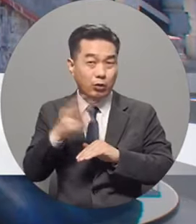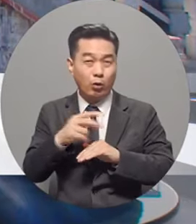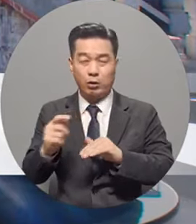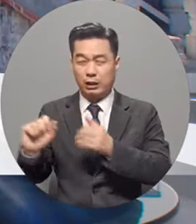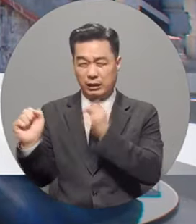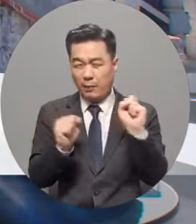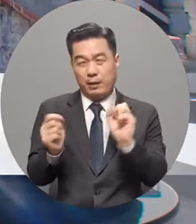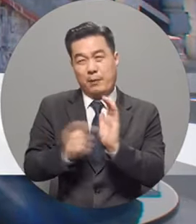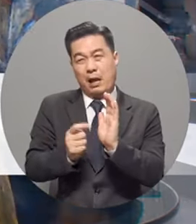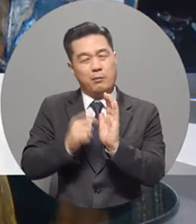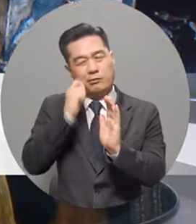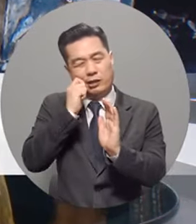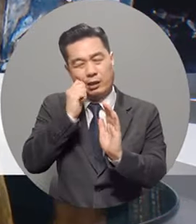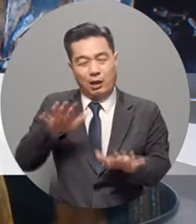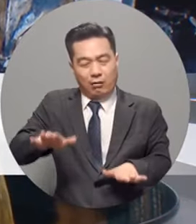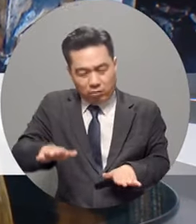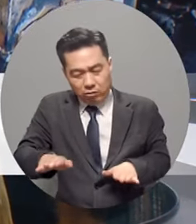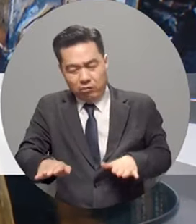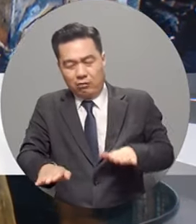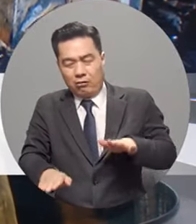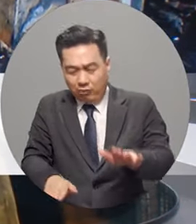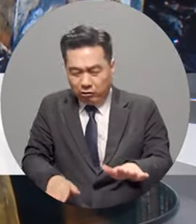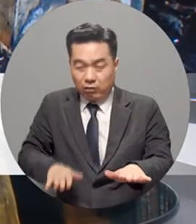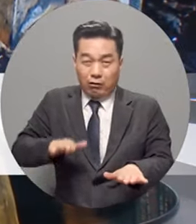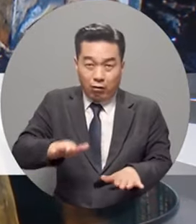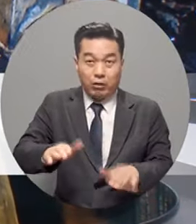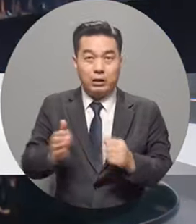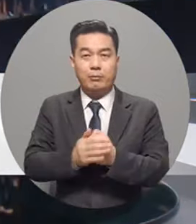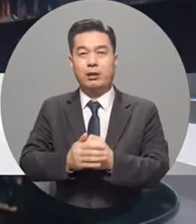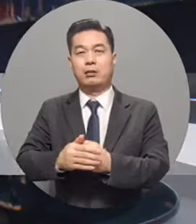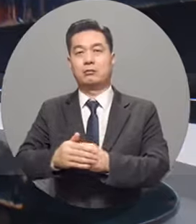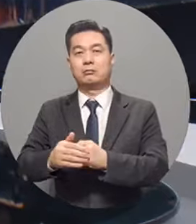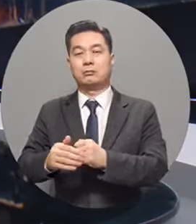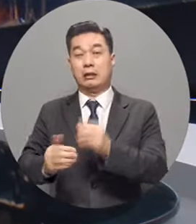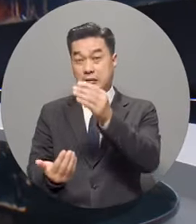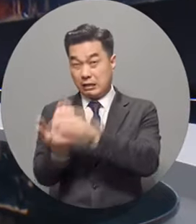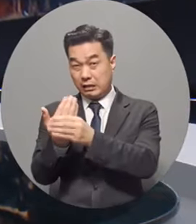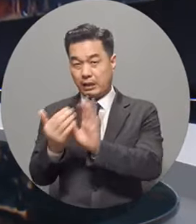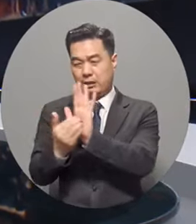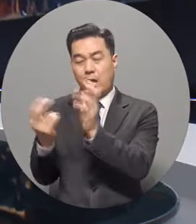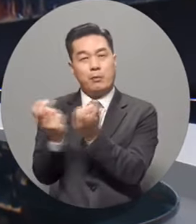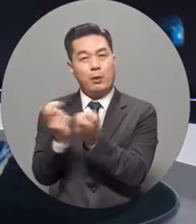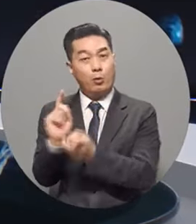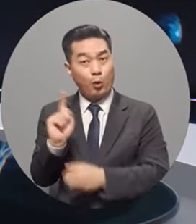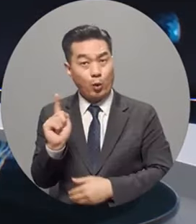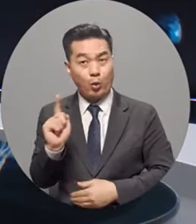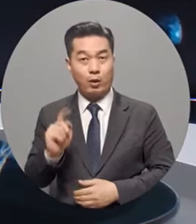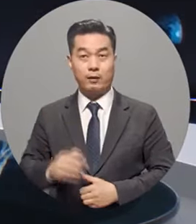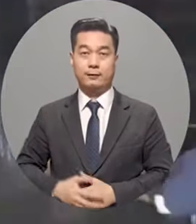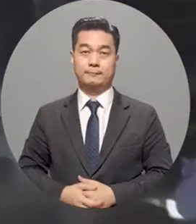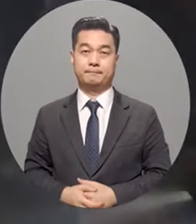대피를 하기도 어렵기 때문인데요. 실태와 대비 방법을 재은효 기자가 취재했습니다.